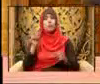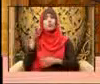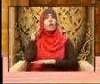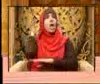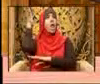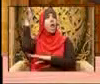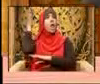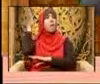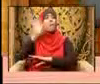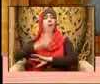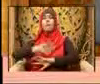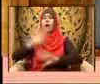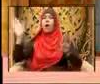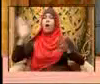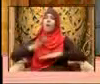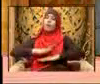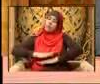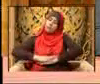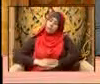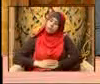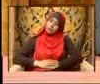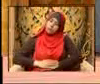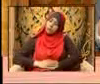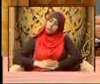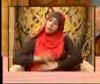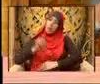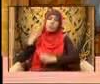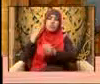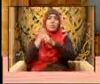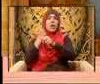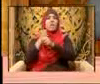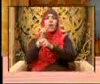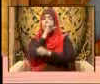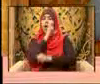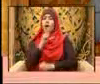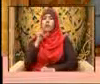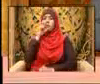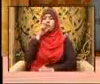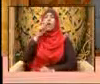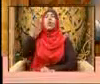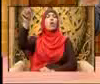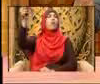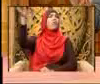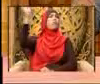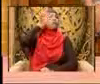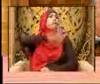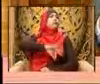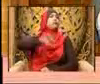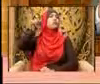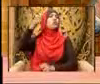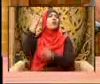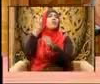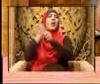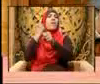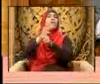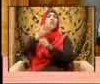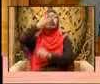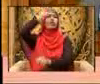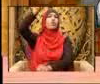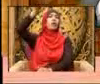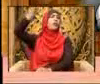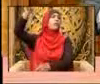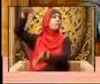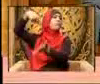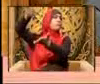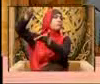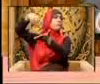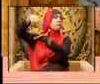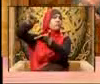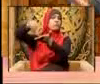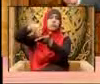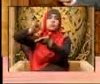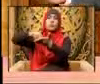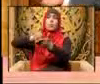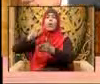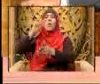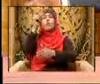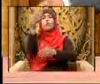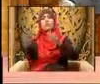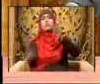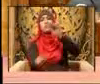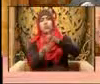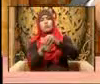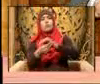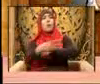هو إمام من الأئمة إذن سوف يعطونه من المال من الصدقات ومن الهبات ومن بيت